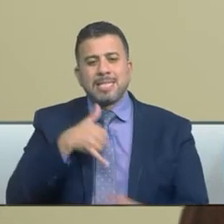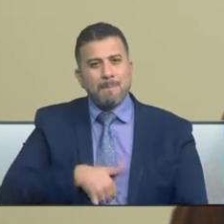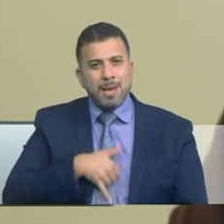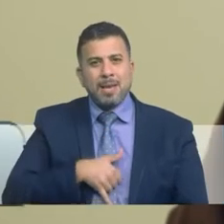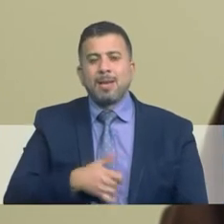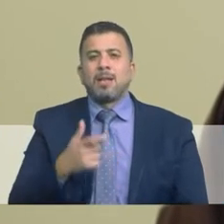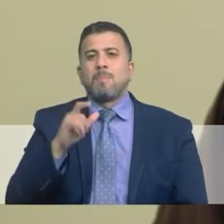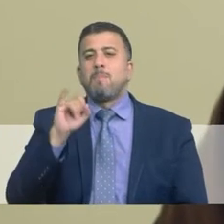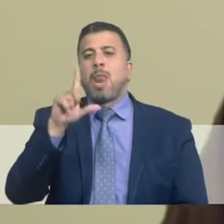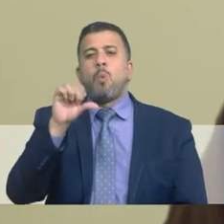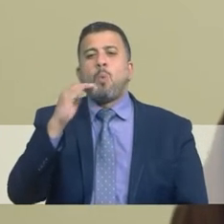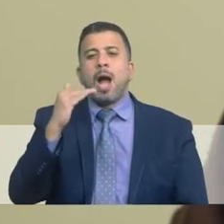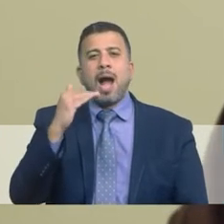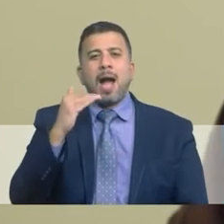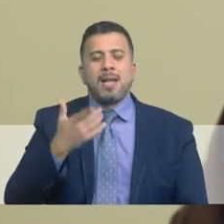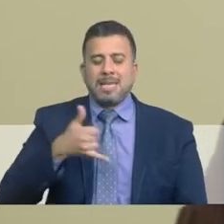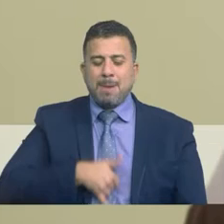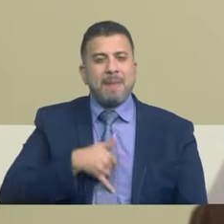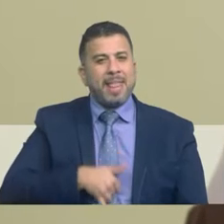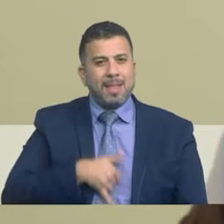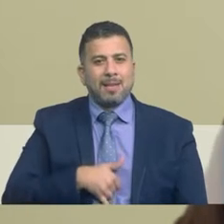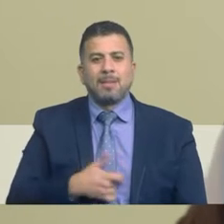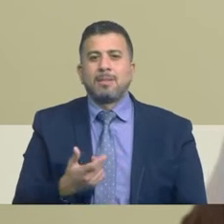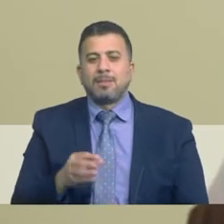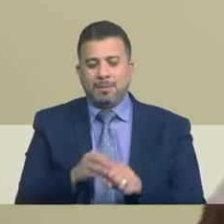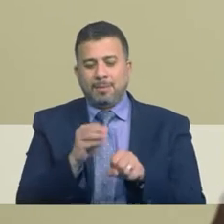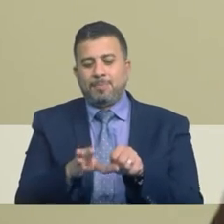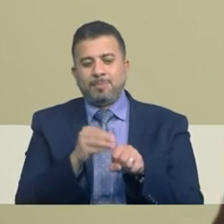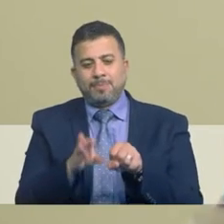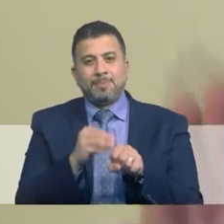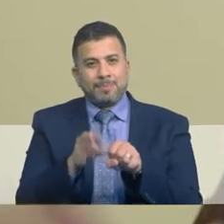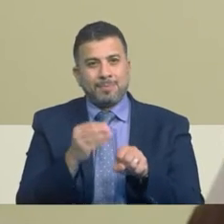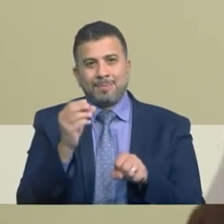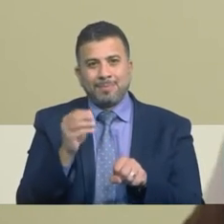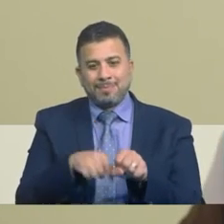اليمني، بعد ضفنا لقيمات، ضفنا